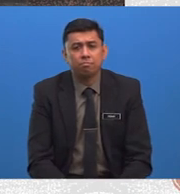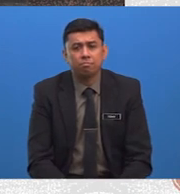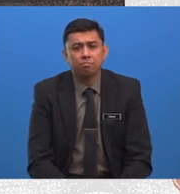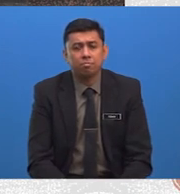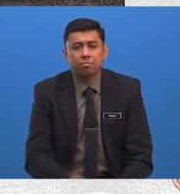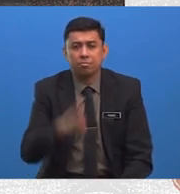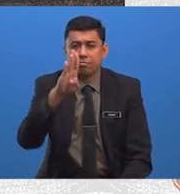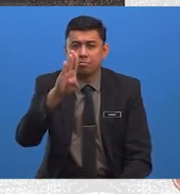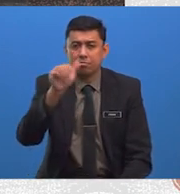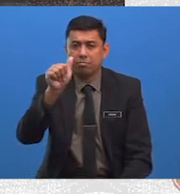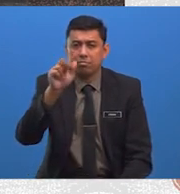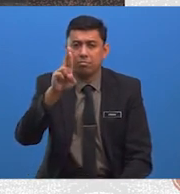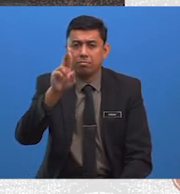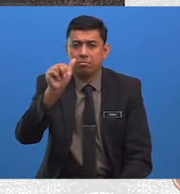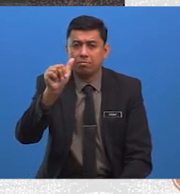bare,